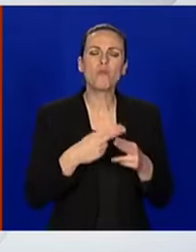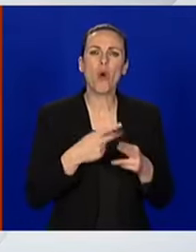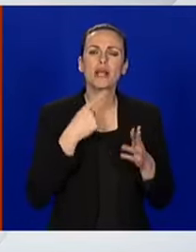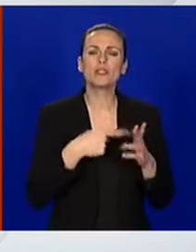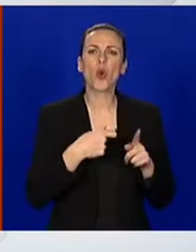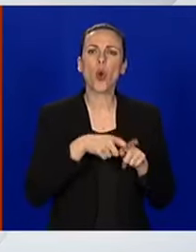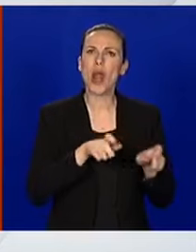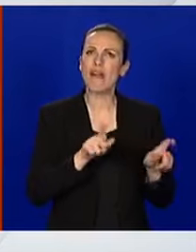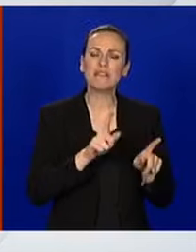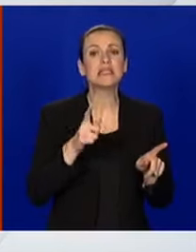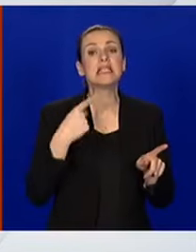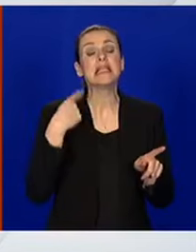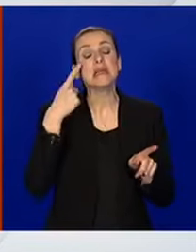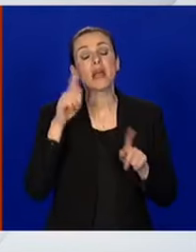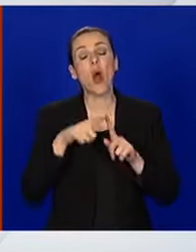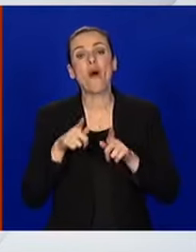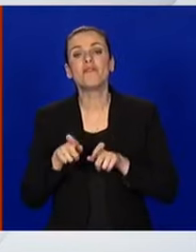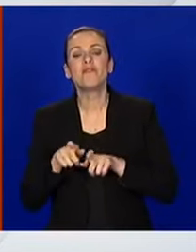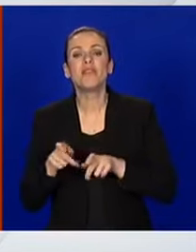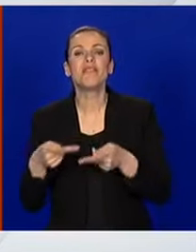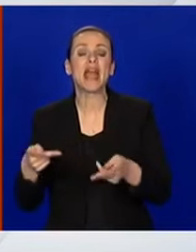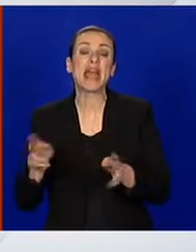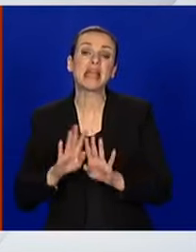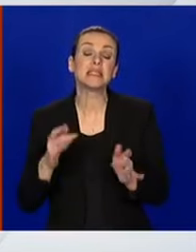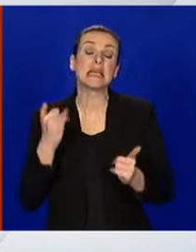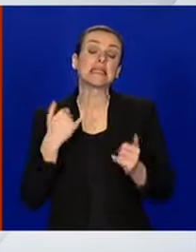da evo nada i